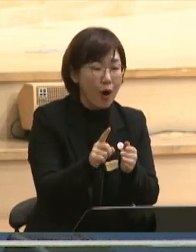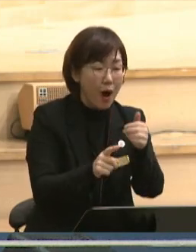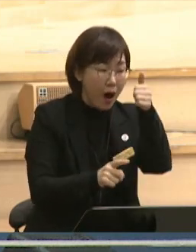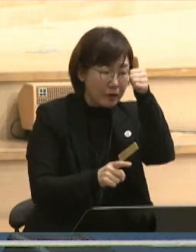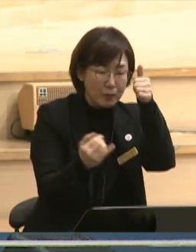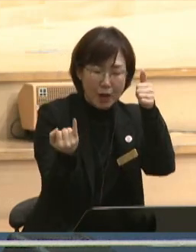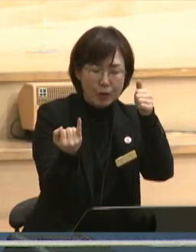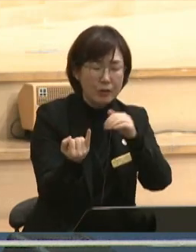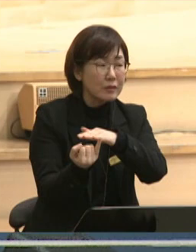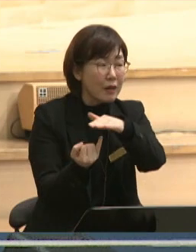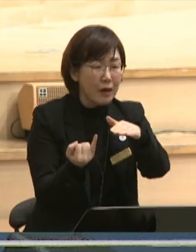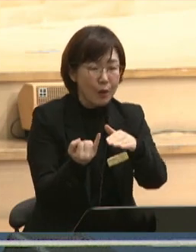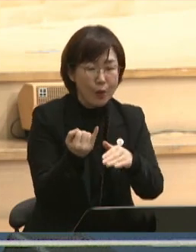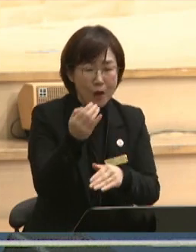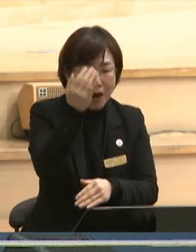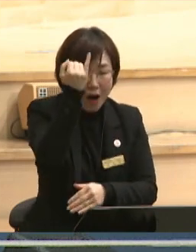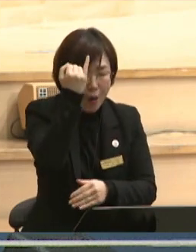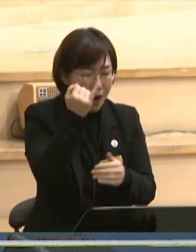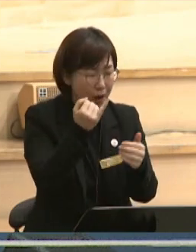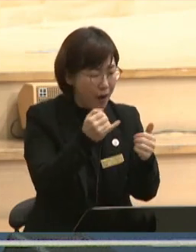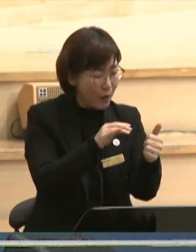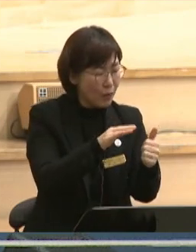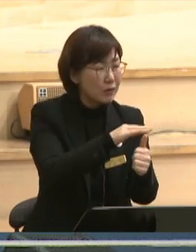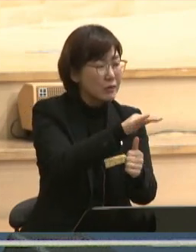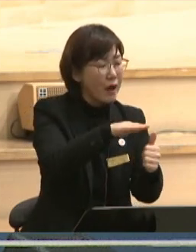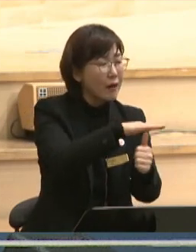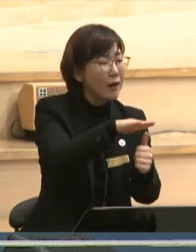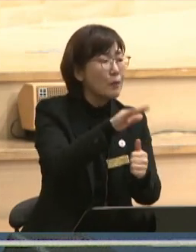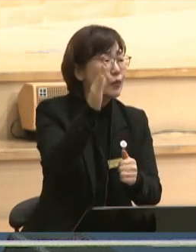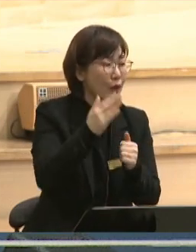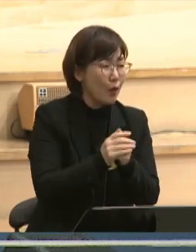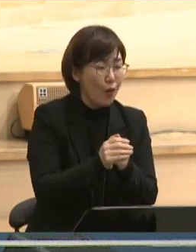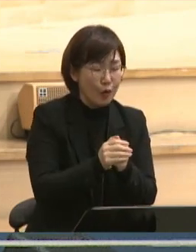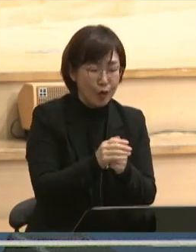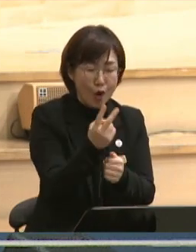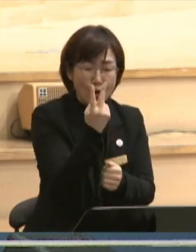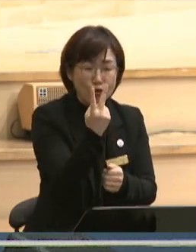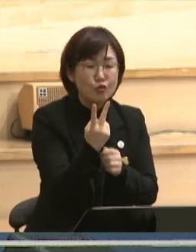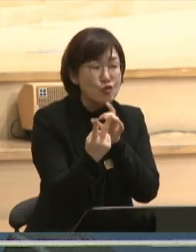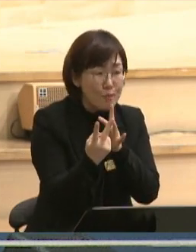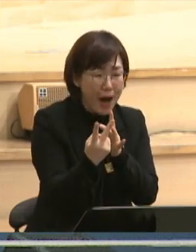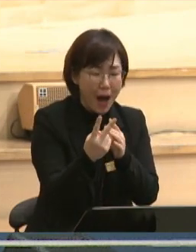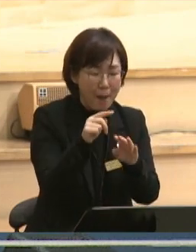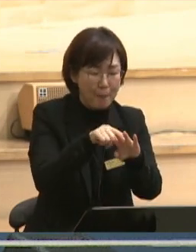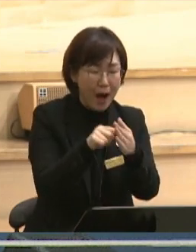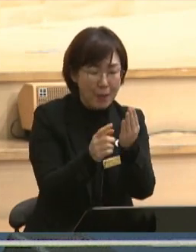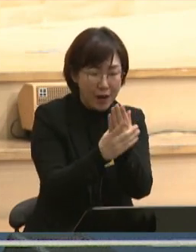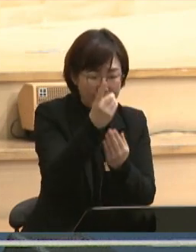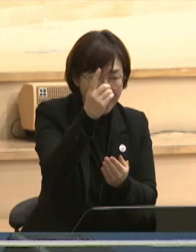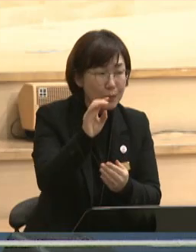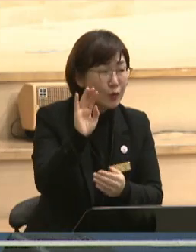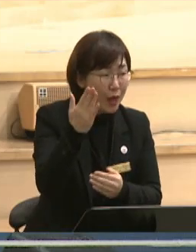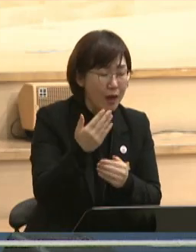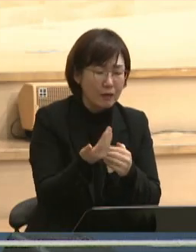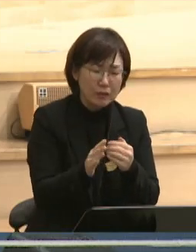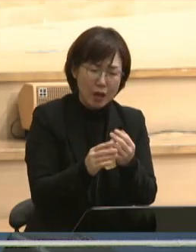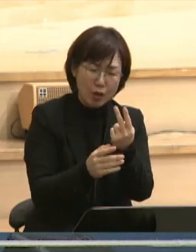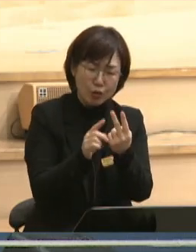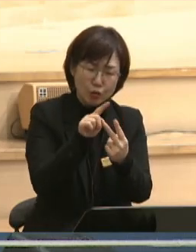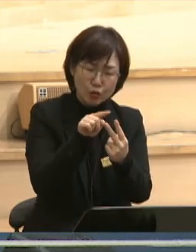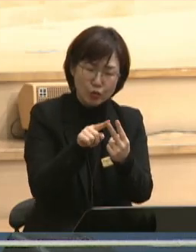아담 사랑하면 돼요 서로 둘만 마음이 맞으면 하나 될 수 있어요 없어요 있습니다 그런데 여러분 둘을 넘어가는